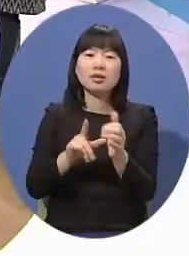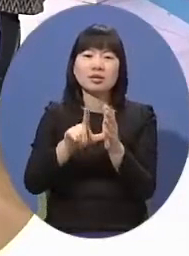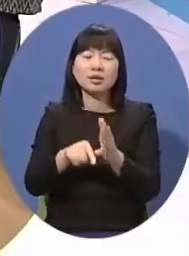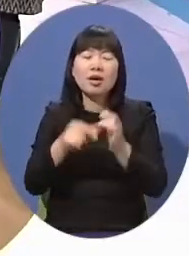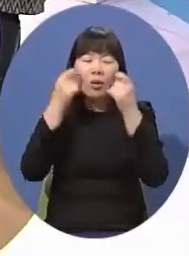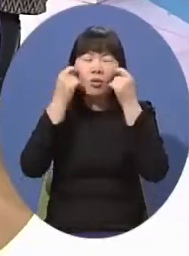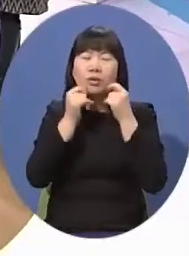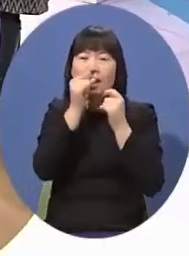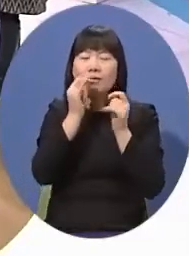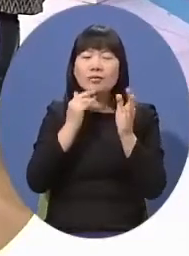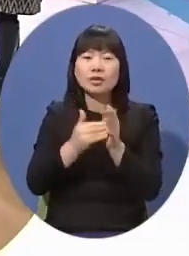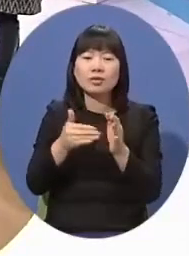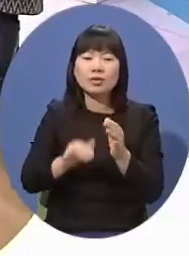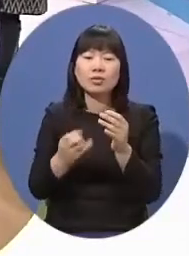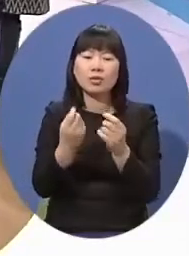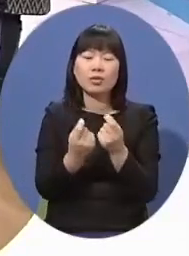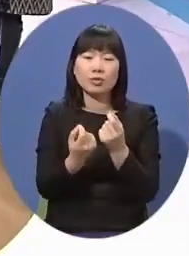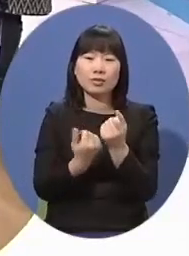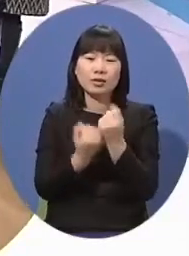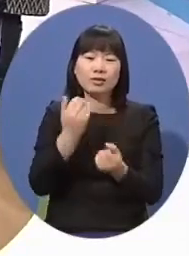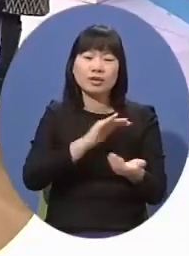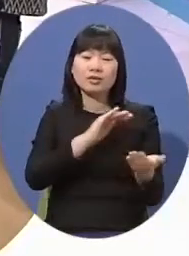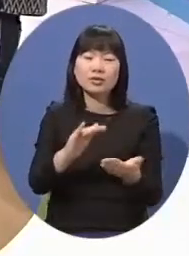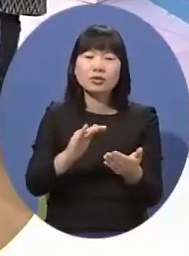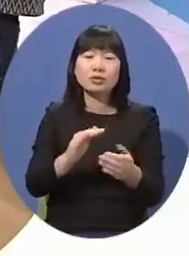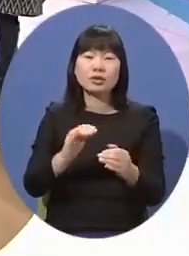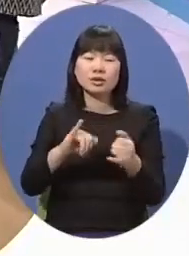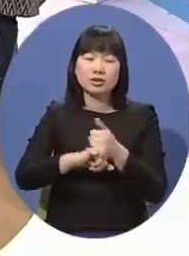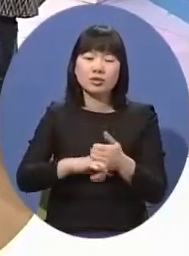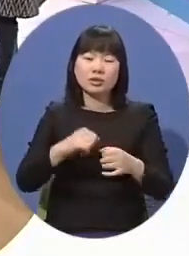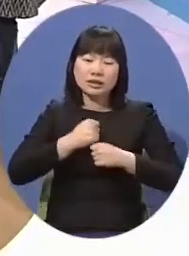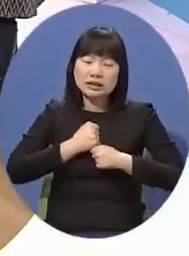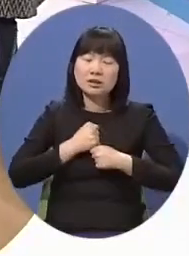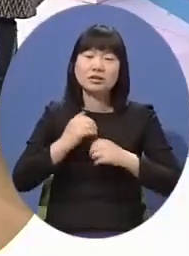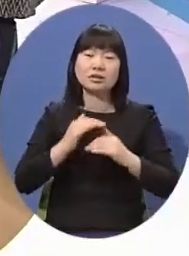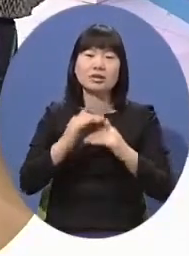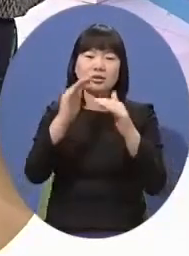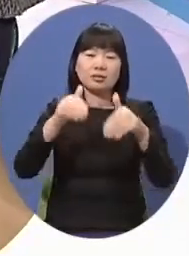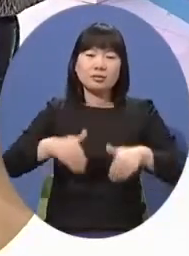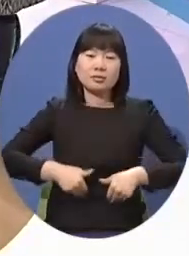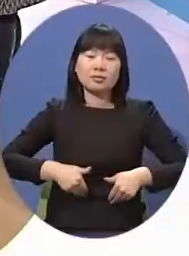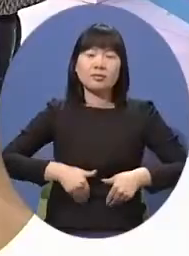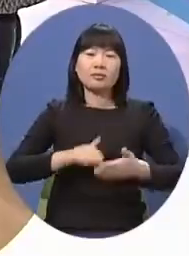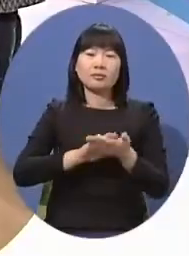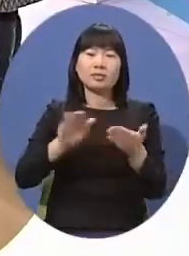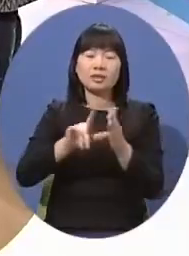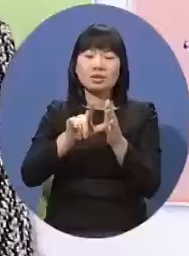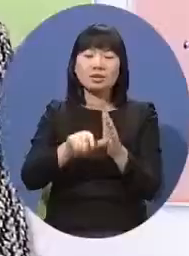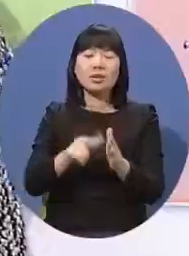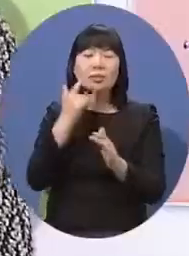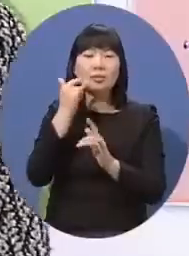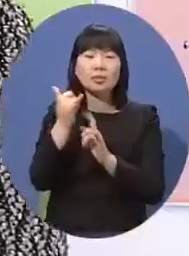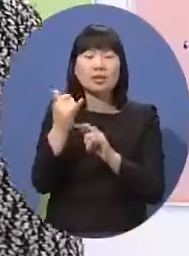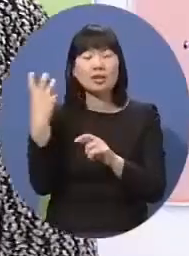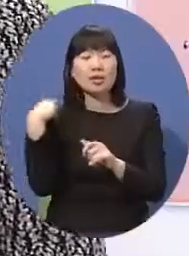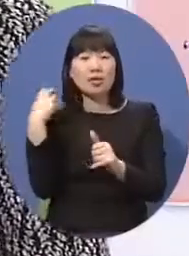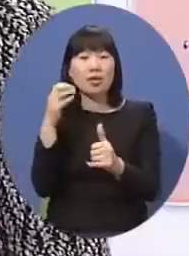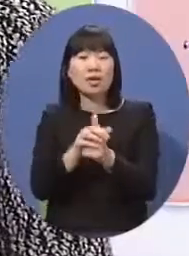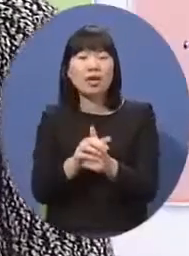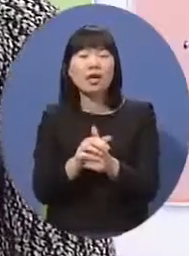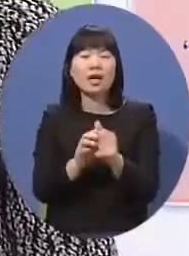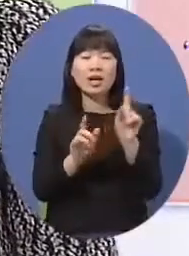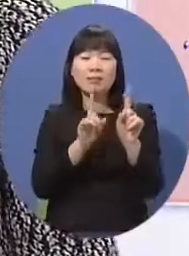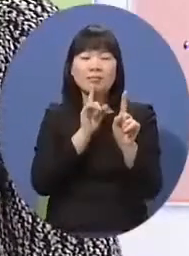그때 울더라도 조금 설명을 해주고 약속을 반드시 지키는 그런 과정들 필요해요. 그래서 이때 부모님의 역할을 그냥